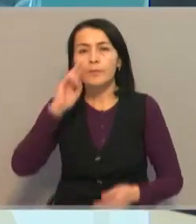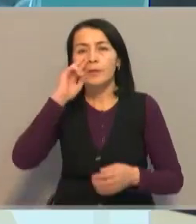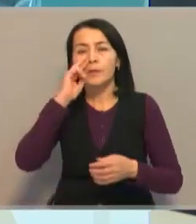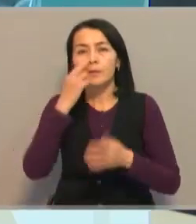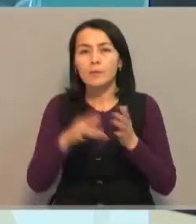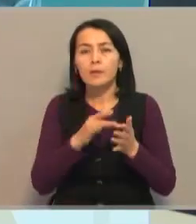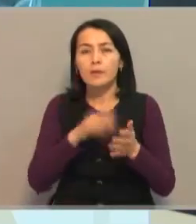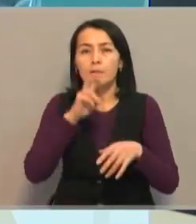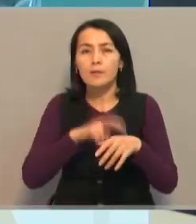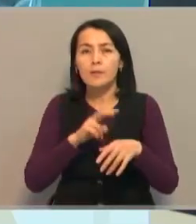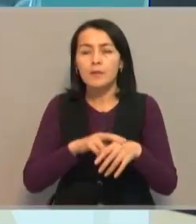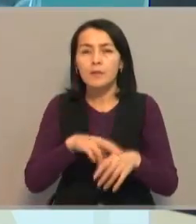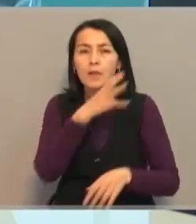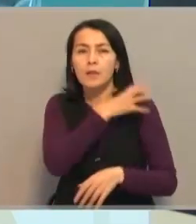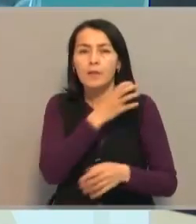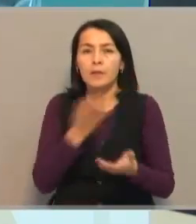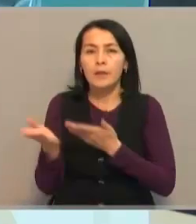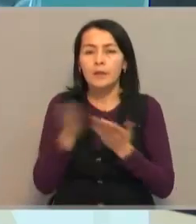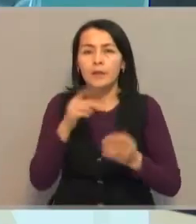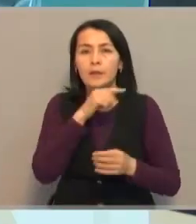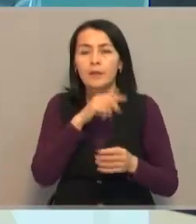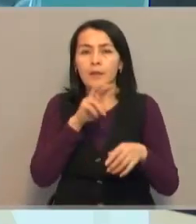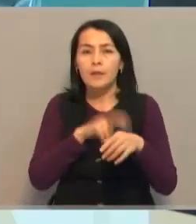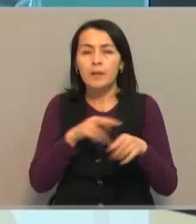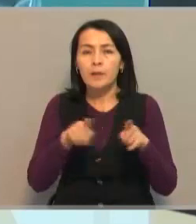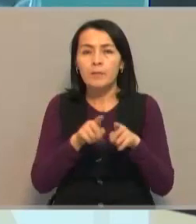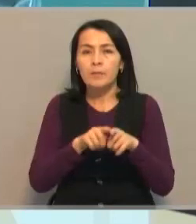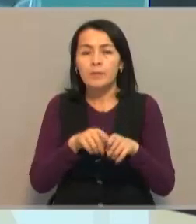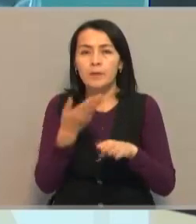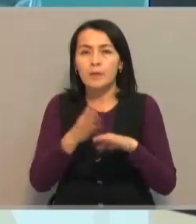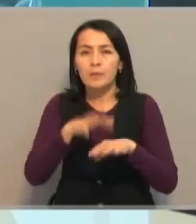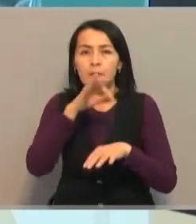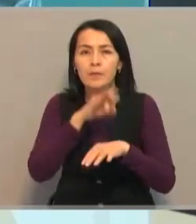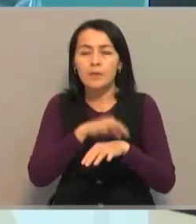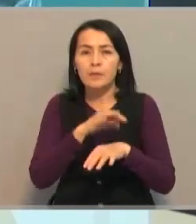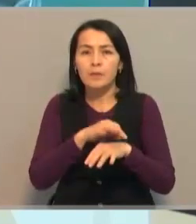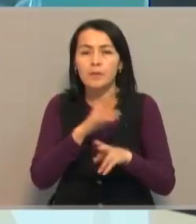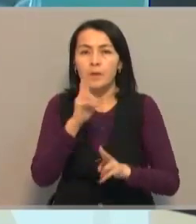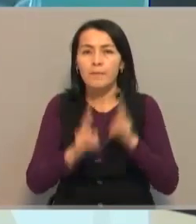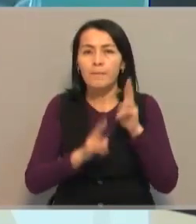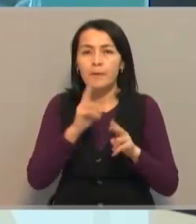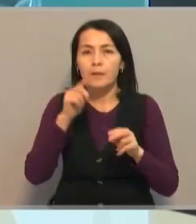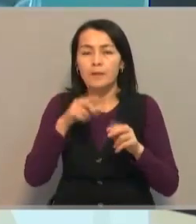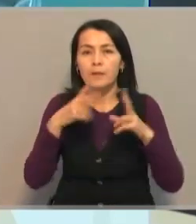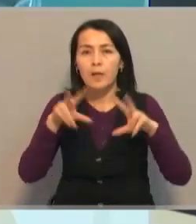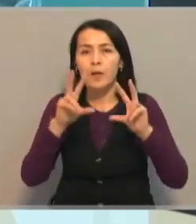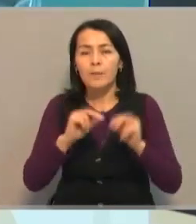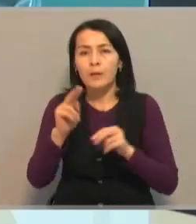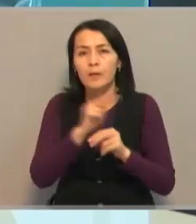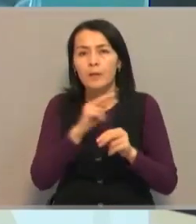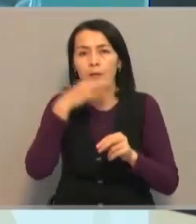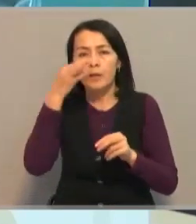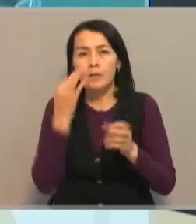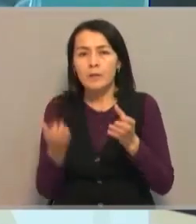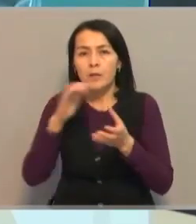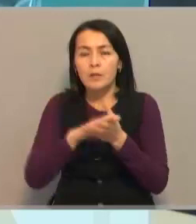Шымкенттік онкологтар Санкт-Петербургтан келген дәрігерлермен бірге қатерлі ісіктің асқынған түріне ота жасады. Жергілікті мамандардың емдеу әдістерімен